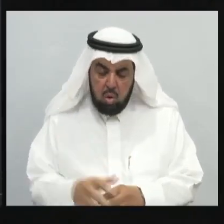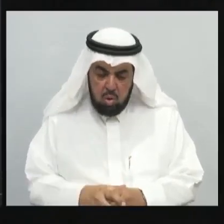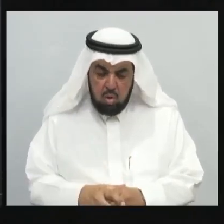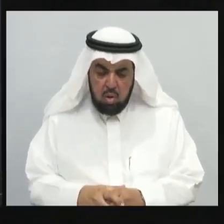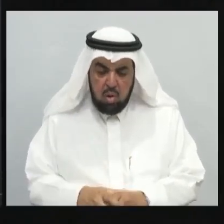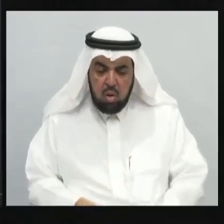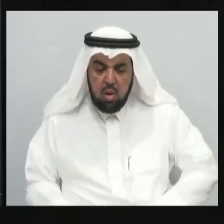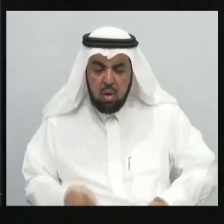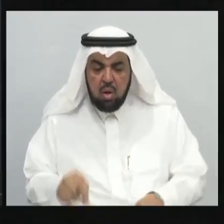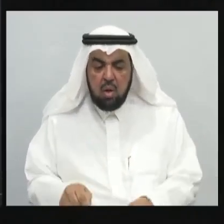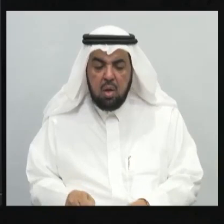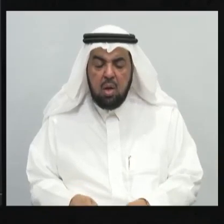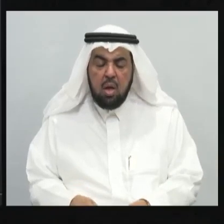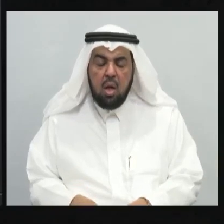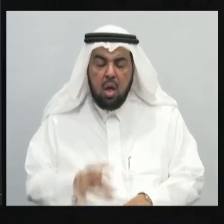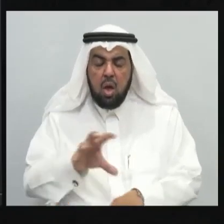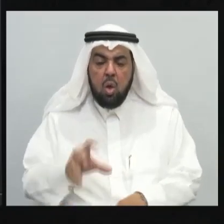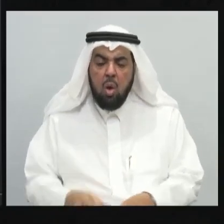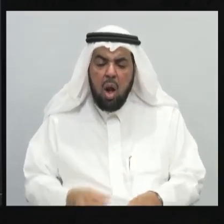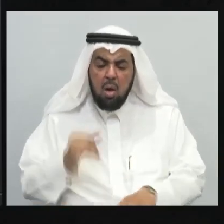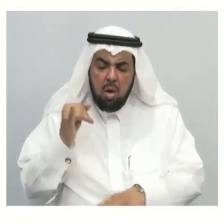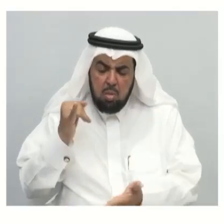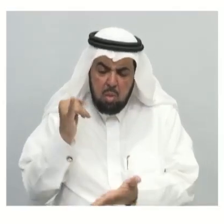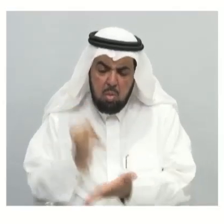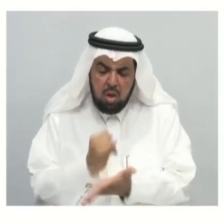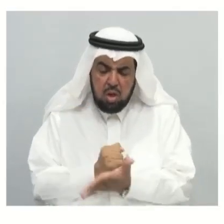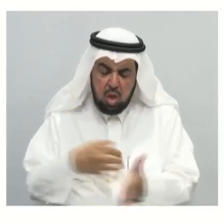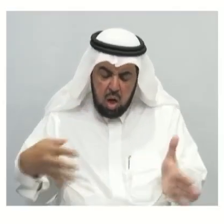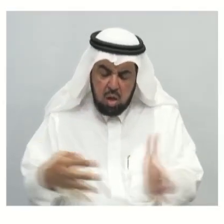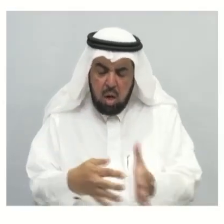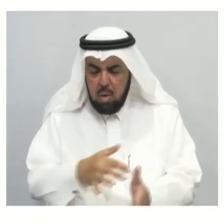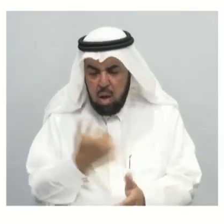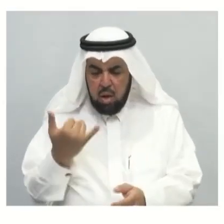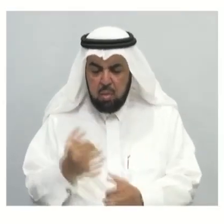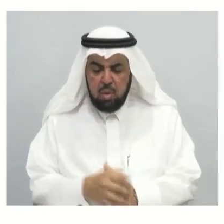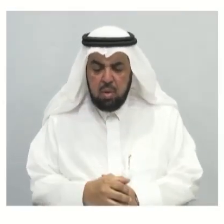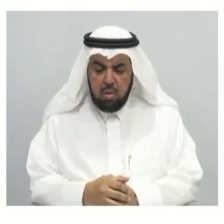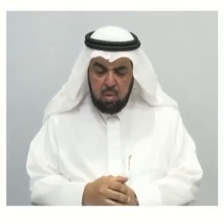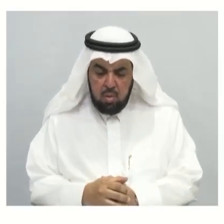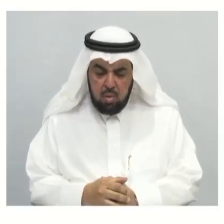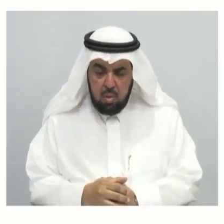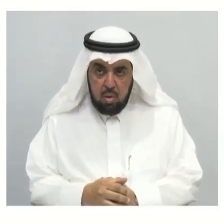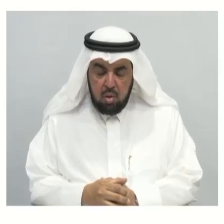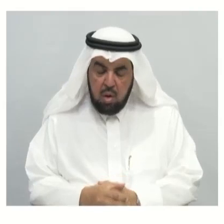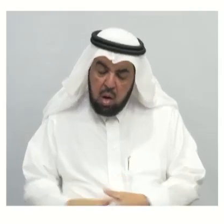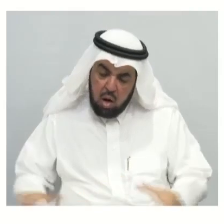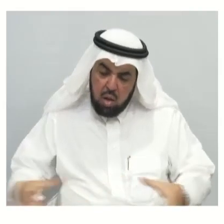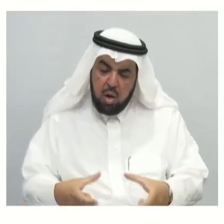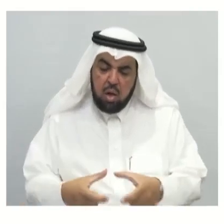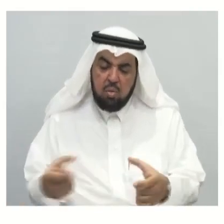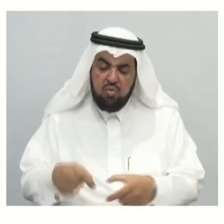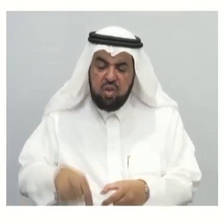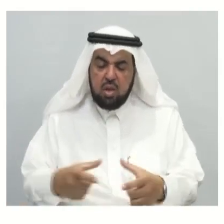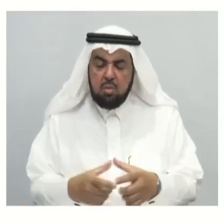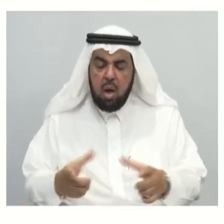هنا هي الدول المؤسسه للجامعه العربيه وهي التي حضرت هذه اجتماع